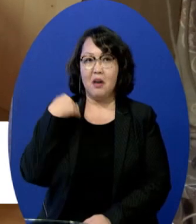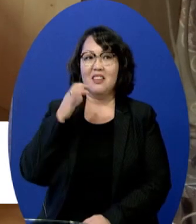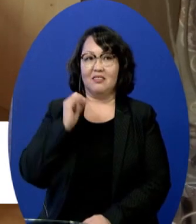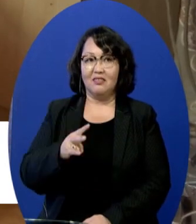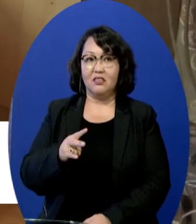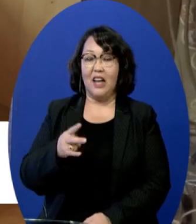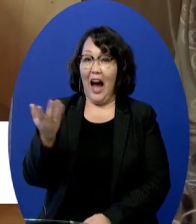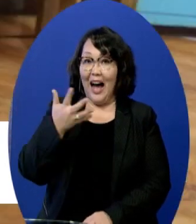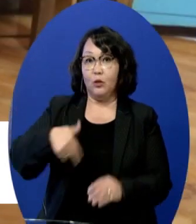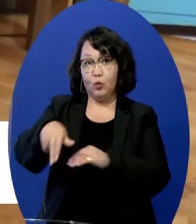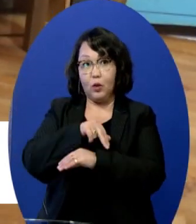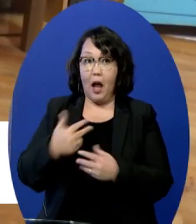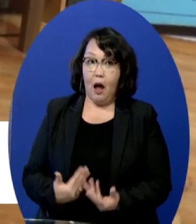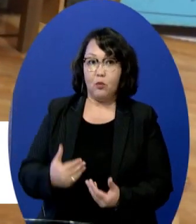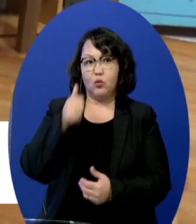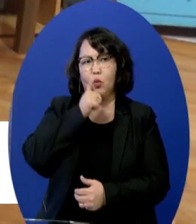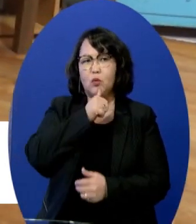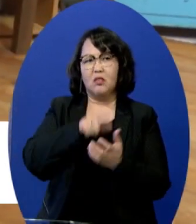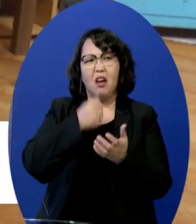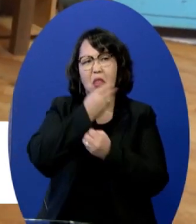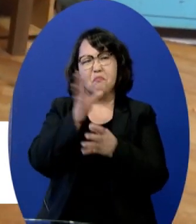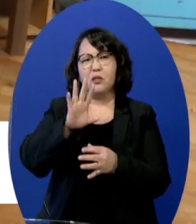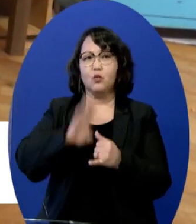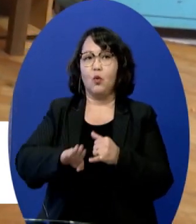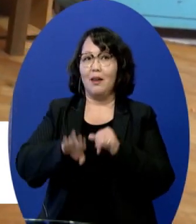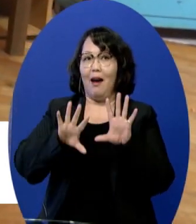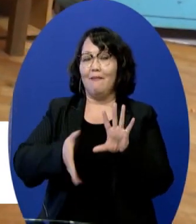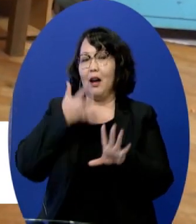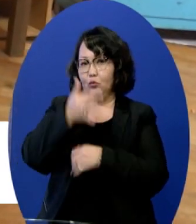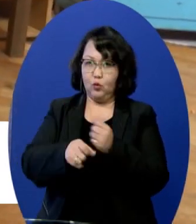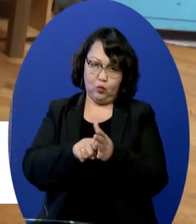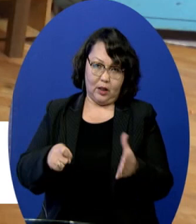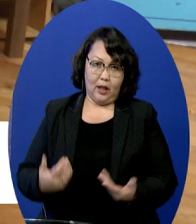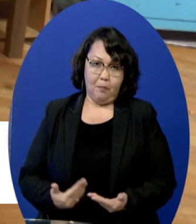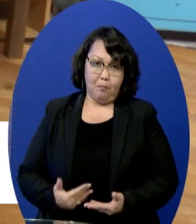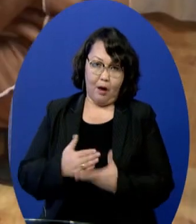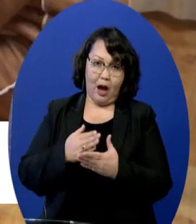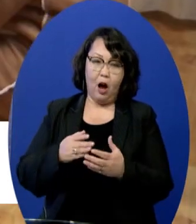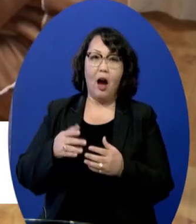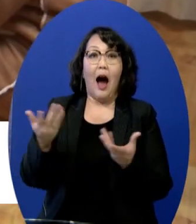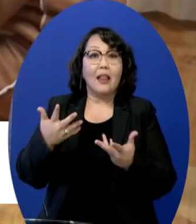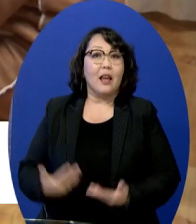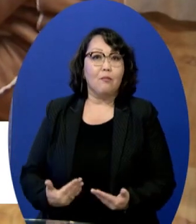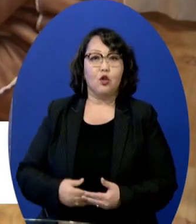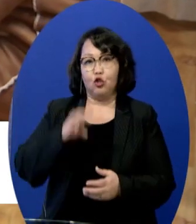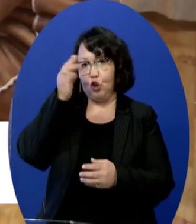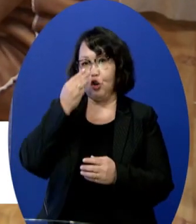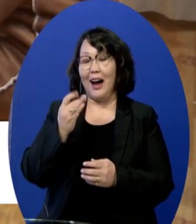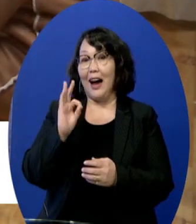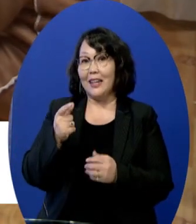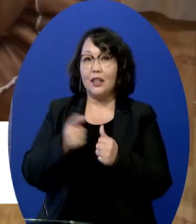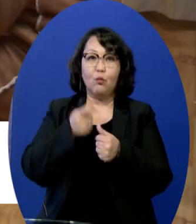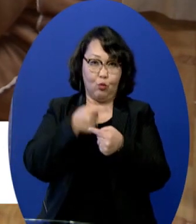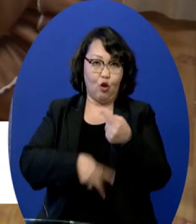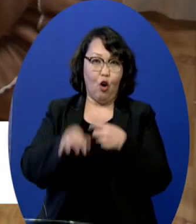гэдгийг нууцлж өгөхийг хүссэн юм. Тэрээр яг энэ газарт сүүлийн 10 гаруй жил амьдарч байна. Уг нь оршин сууга газартаа тодорхой хаяг бүртгэлтэй болчих